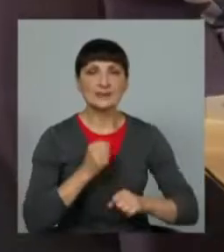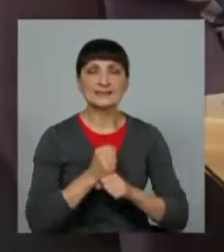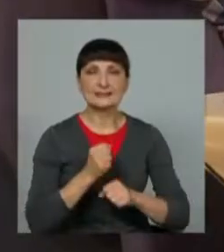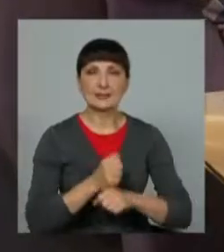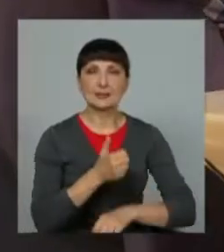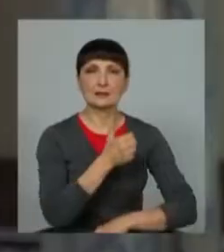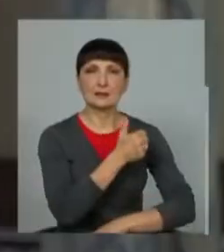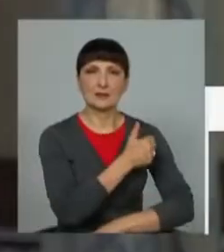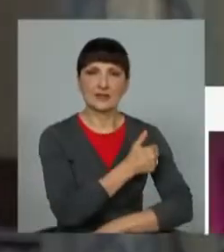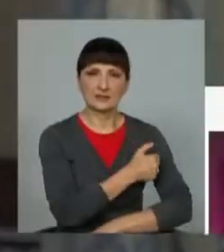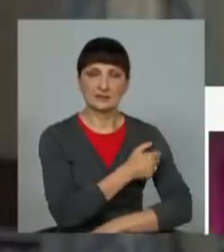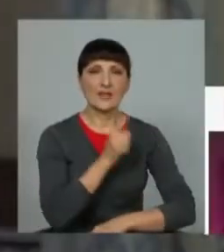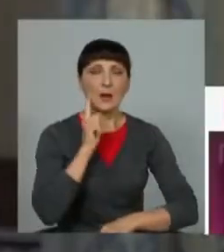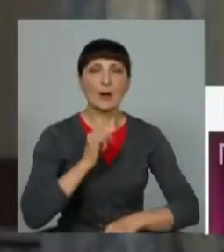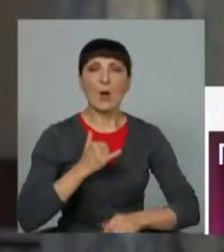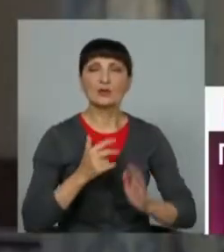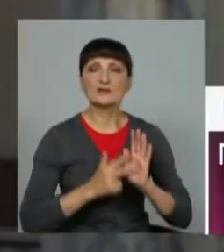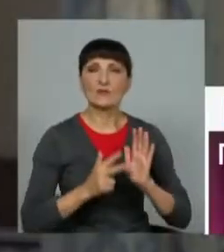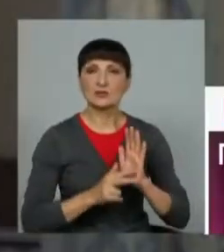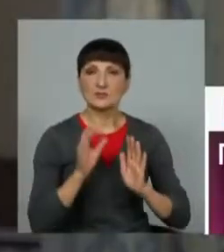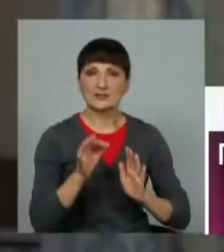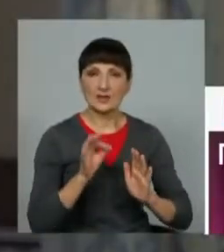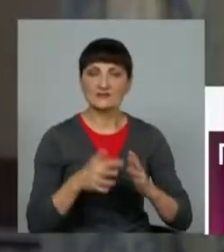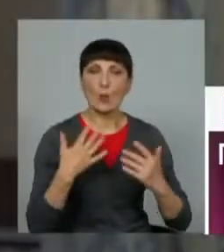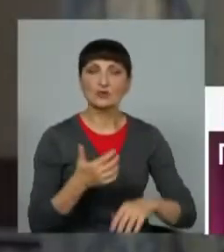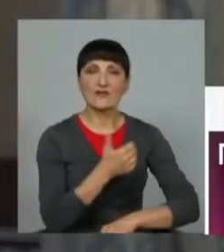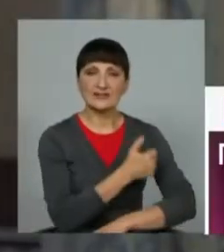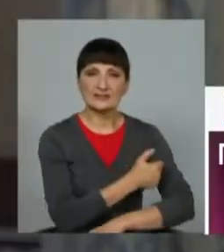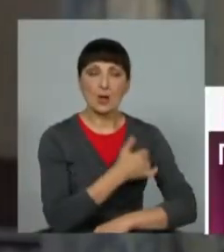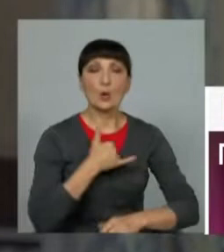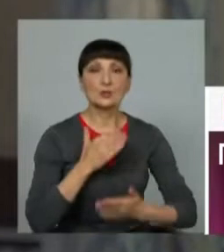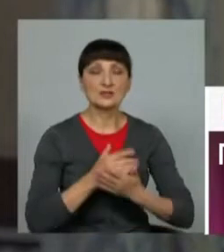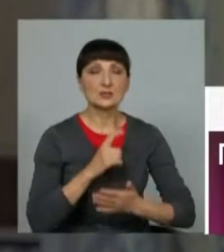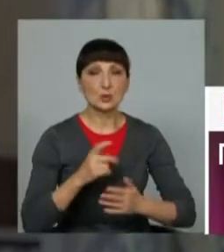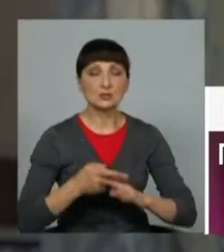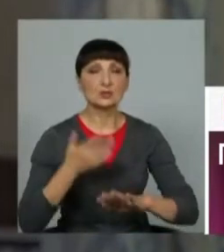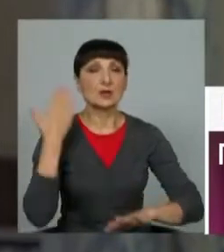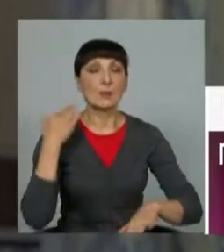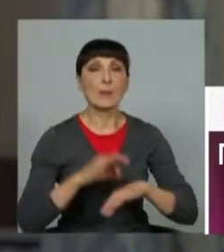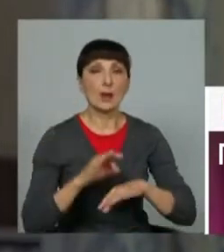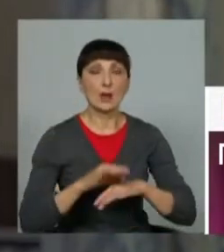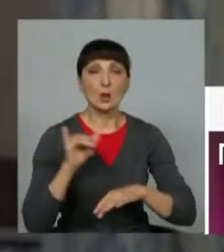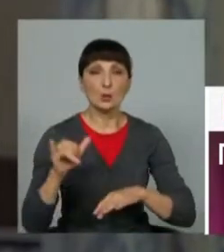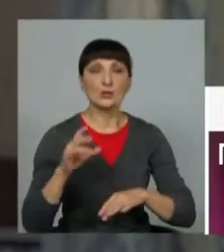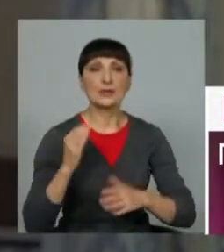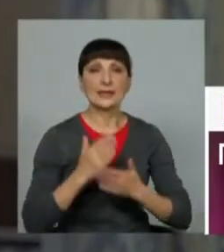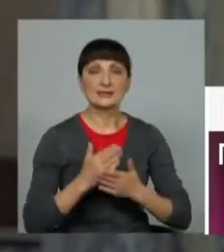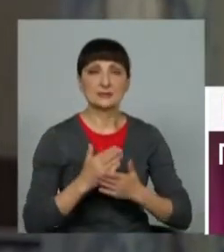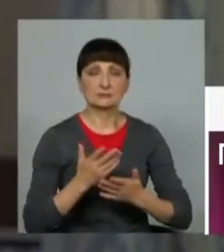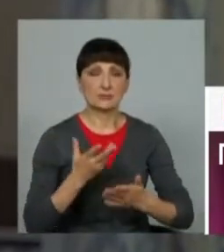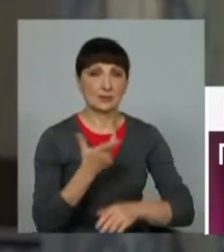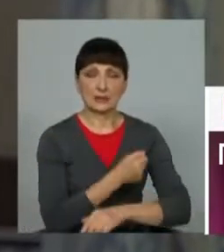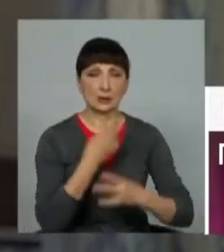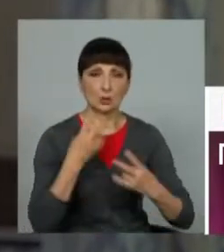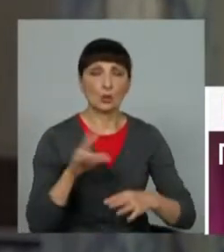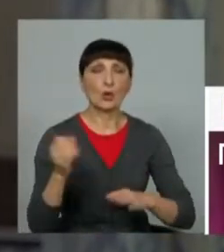антиковидный укол. Пока у нас 80%, но тем не менее у нас есть люди, которые до этого переболели, и у них сейчас есть медотвод. Но они